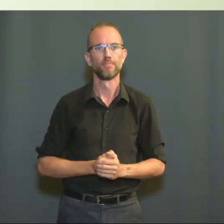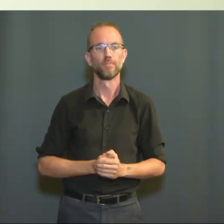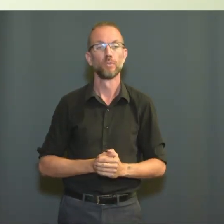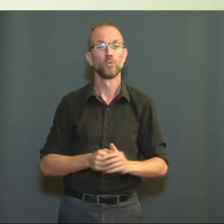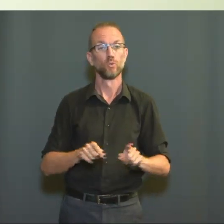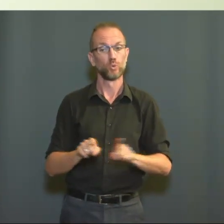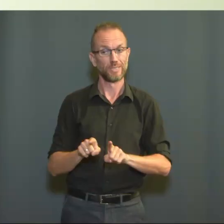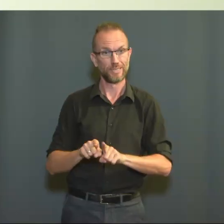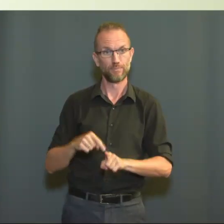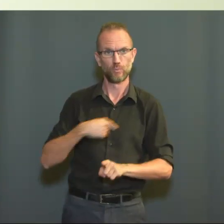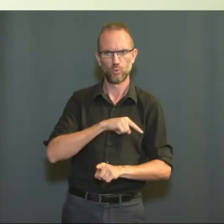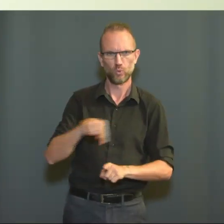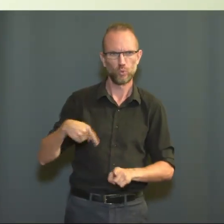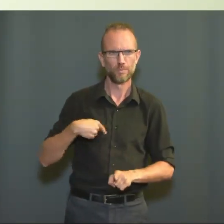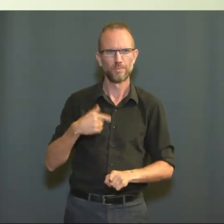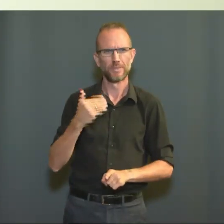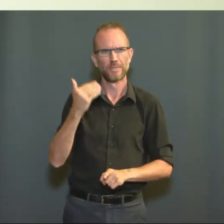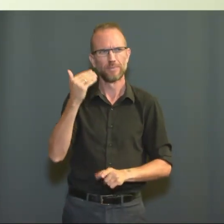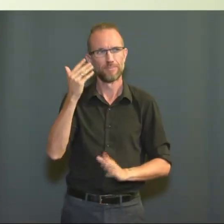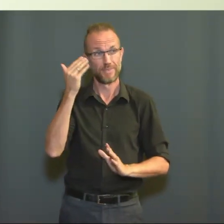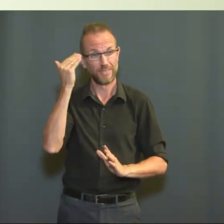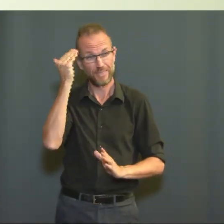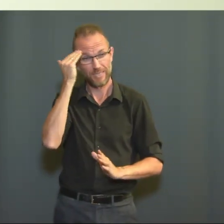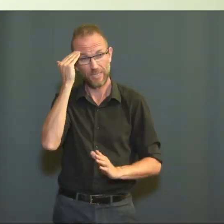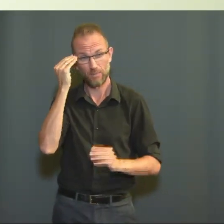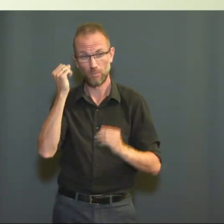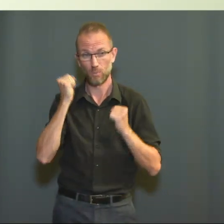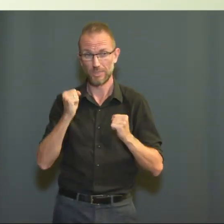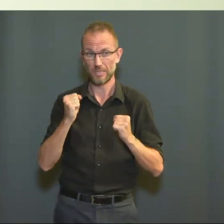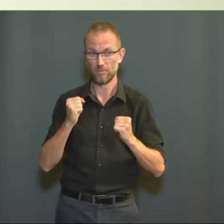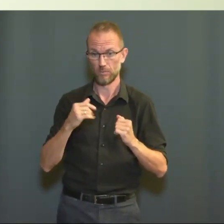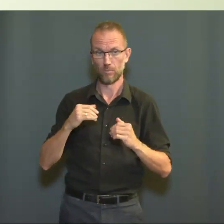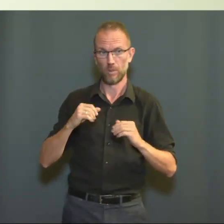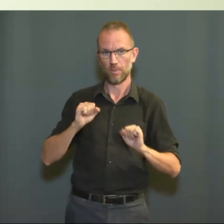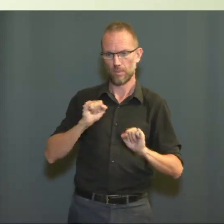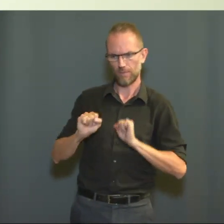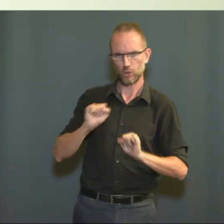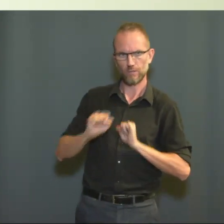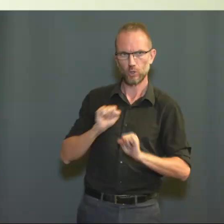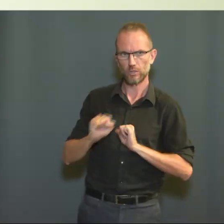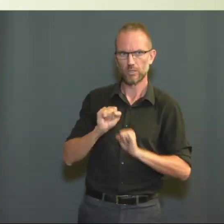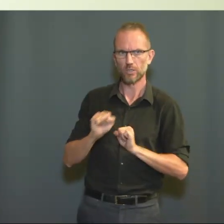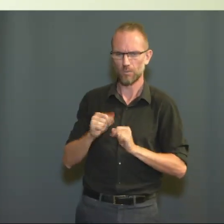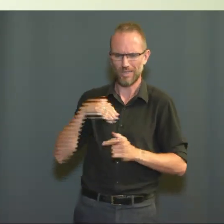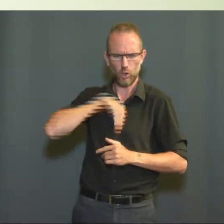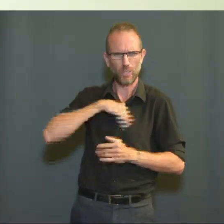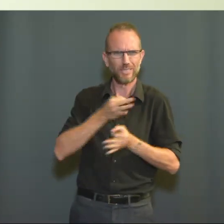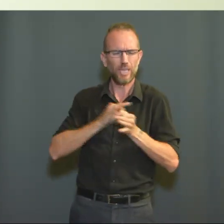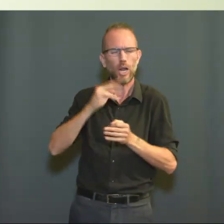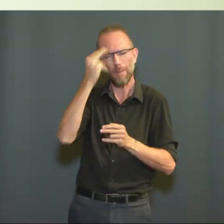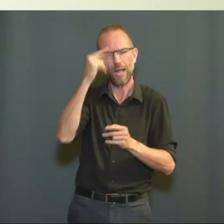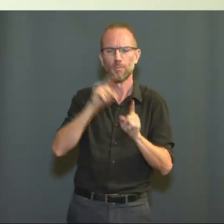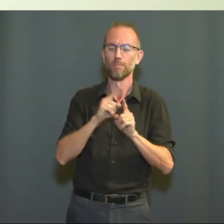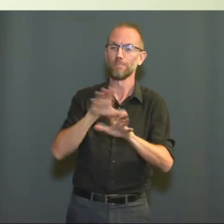existe d'autres moyens développés par notre immunité, l'immunité cellulaire, la mémoire immunitaire, qui sont elles aussi